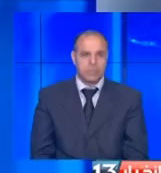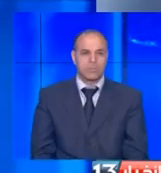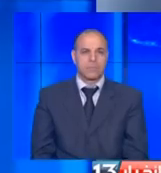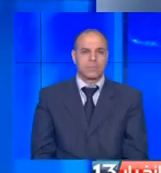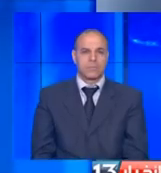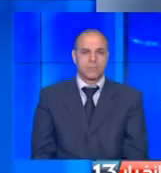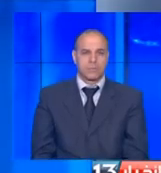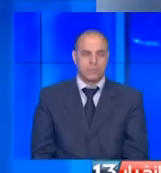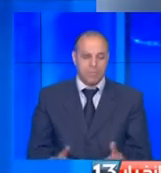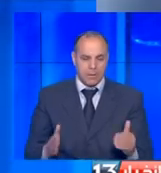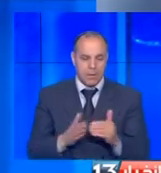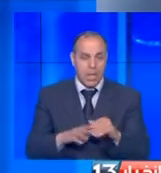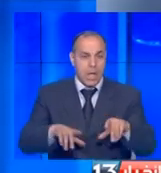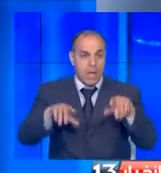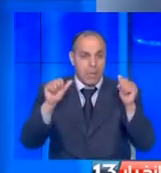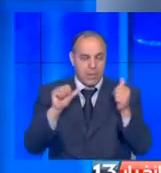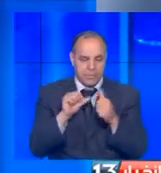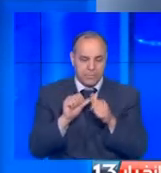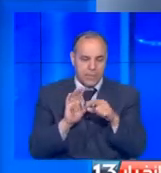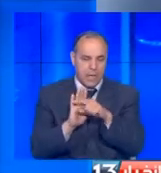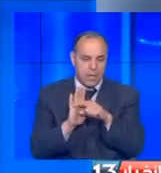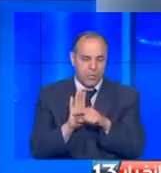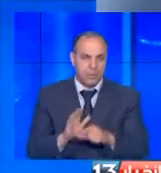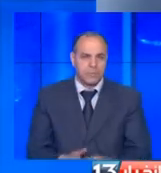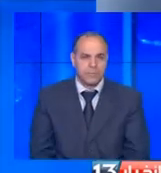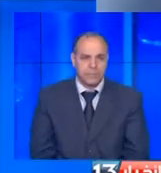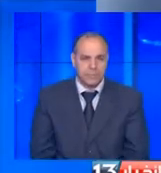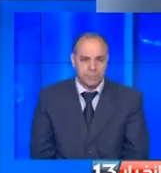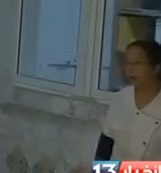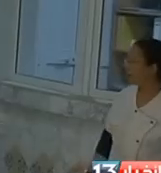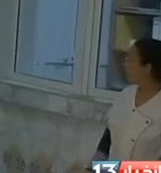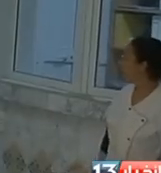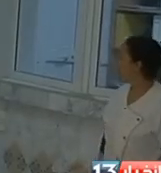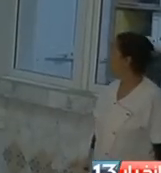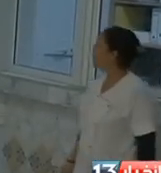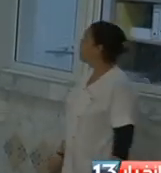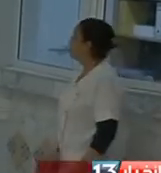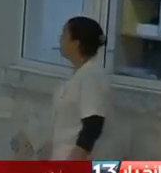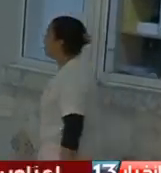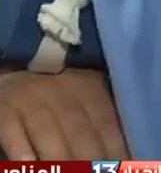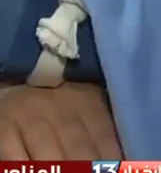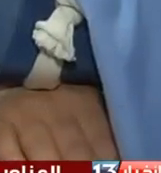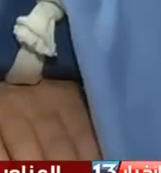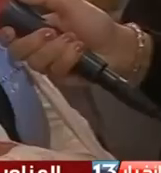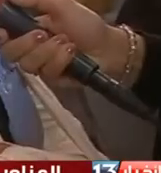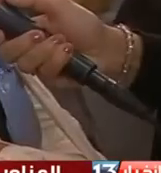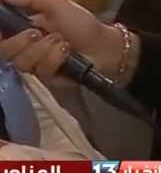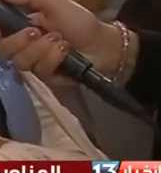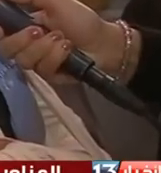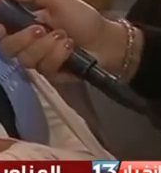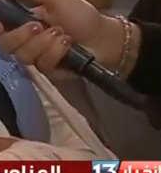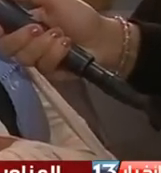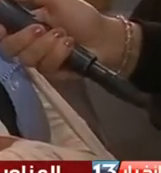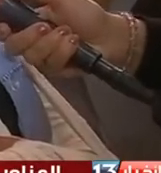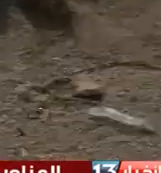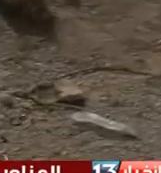ختام النشرة، وهذا تذكير بالعناوين. وفاة عاملتين وإصابة